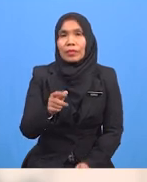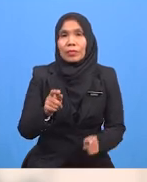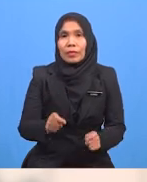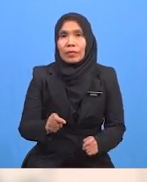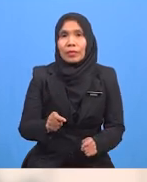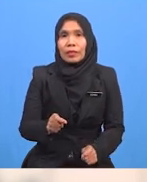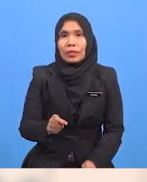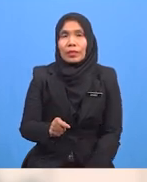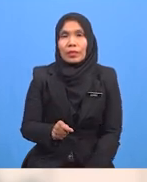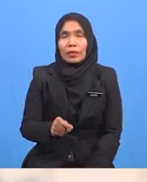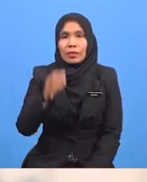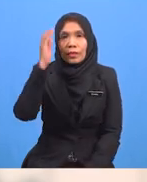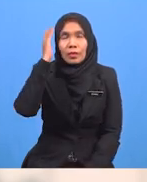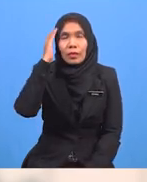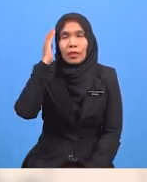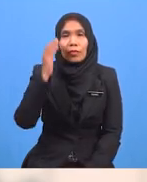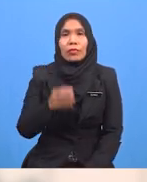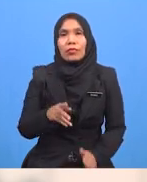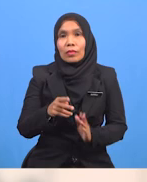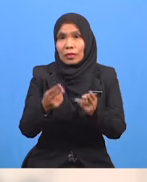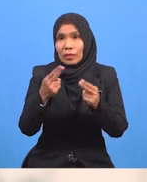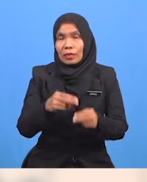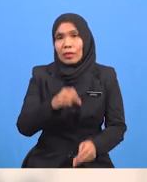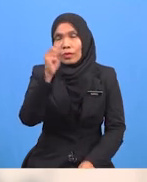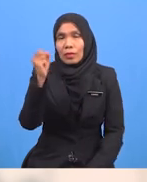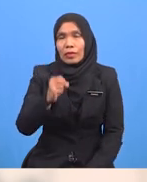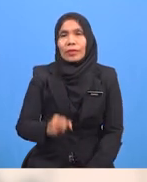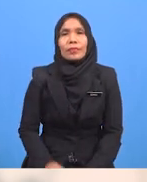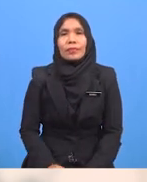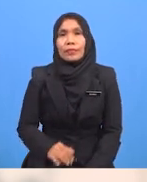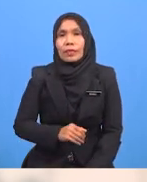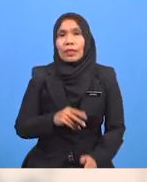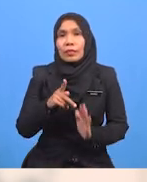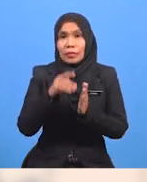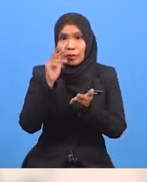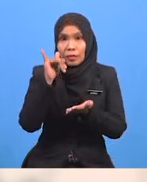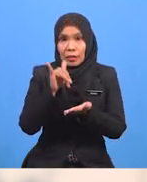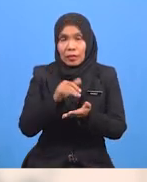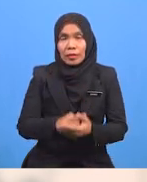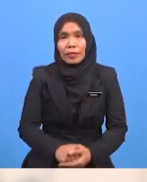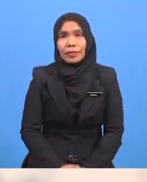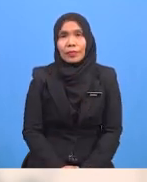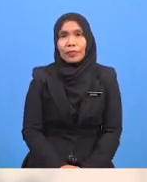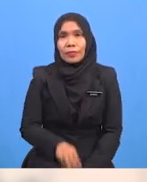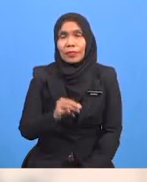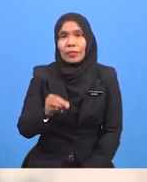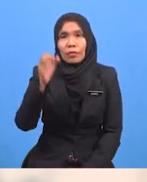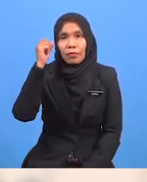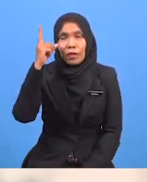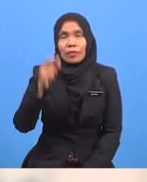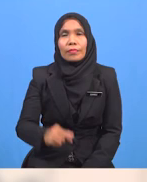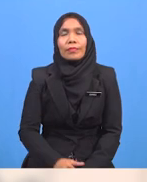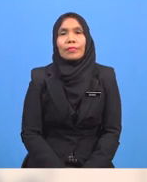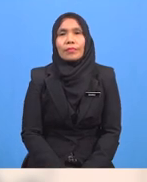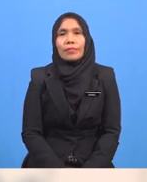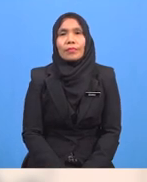kehendak soalan saya percaya murid-murid akan memahami dan menyelesaikannya dengan mudah